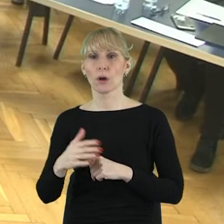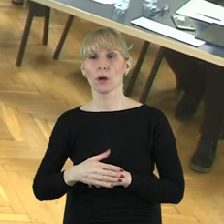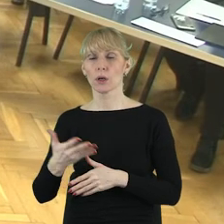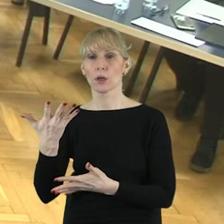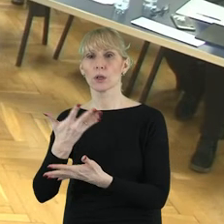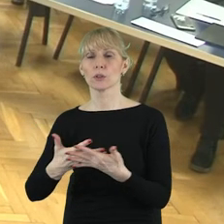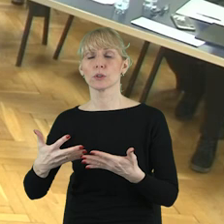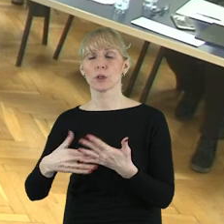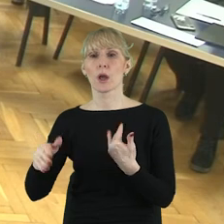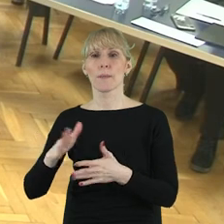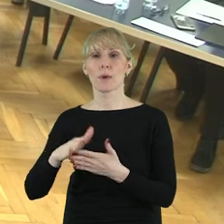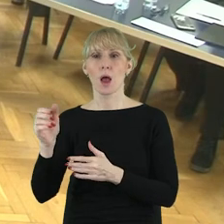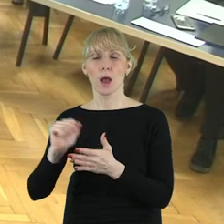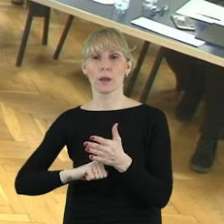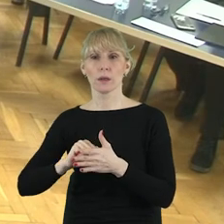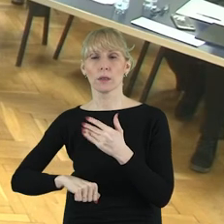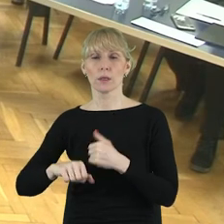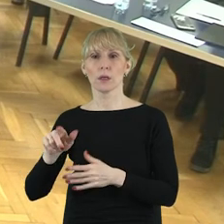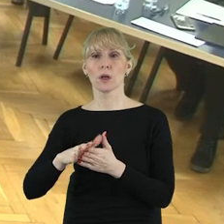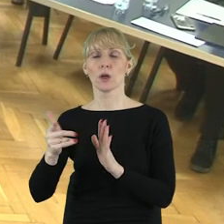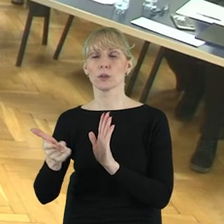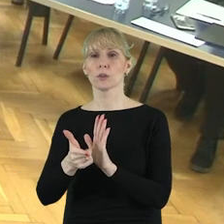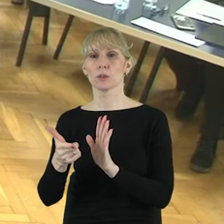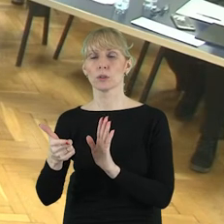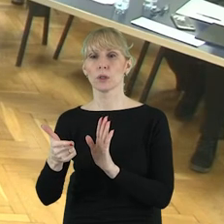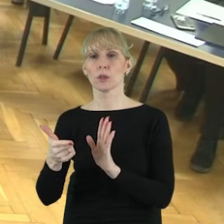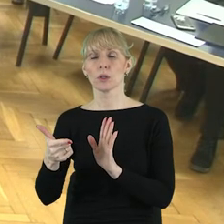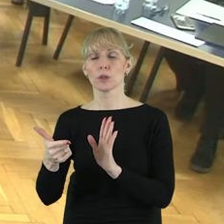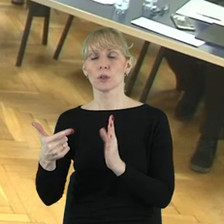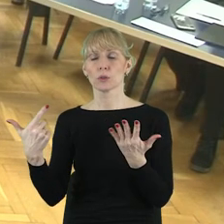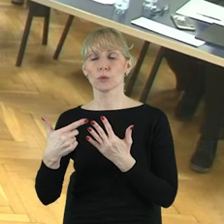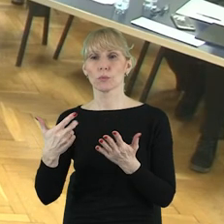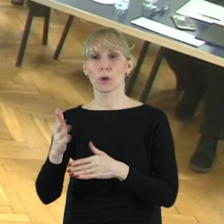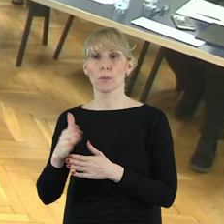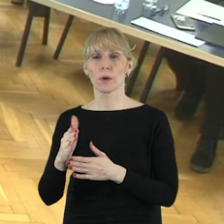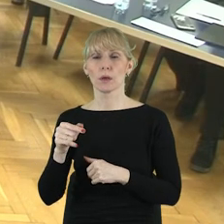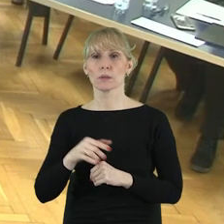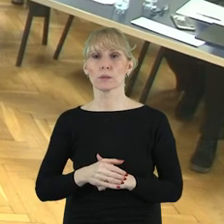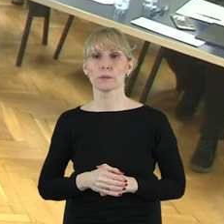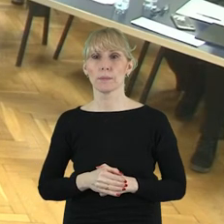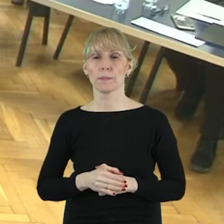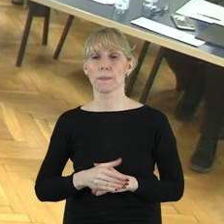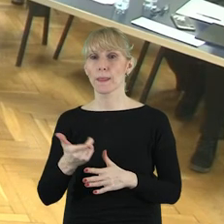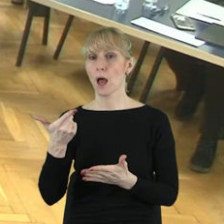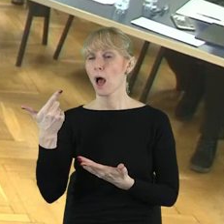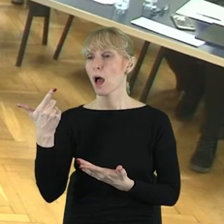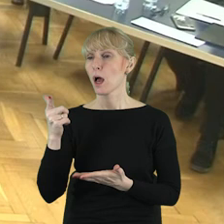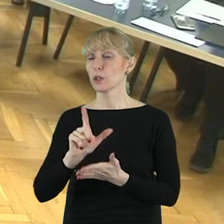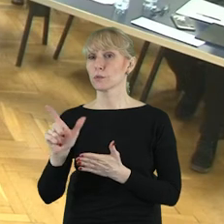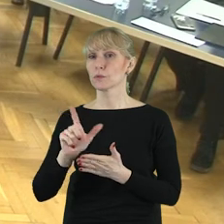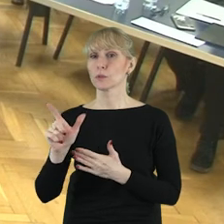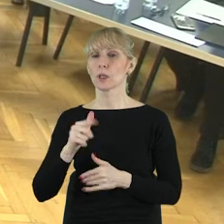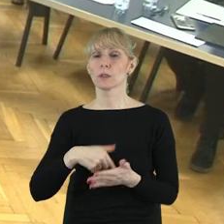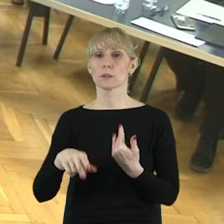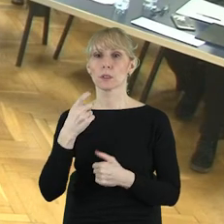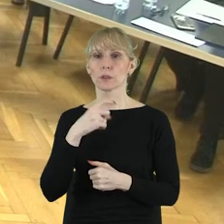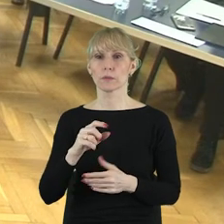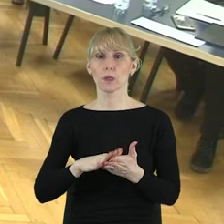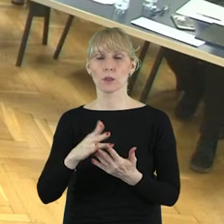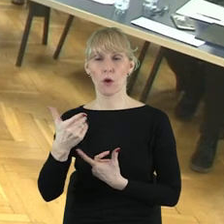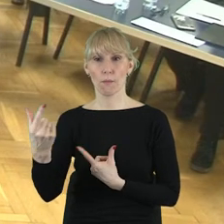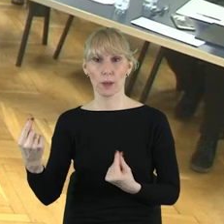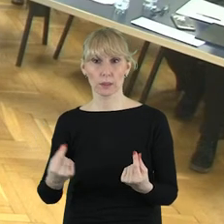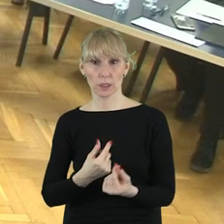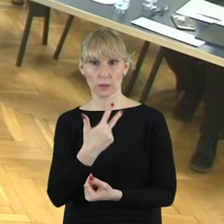Ziemia Tomaszowska, 7 marca, Sukces, 24 marca, Nasz Chłop od Łodzi, 12 kwietnia, Partnerstwo